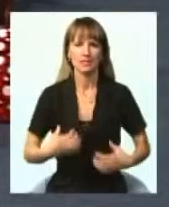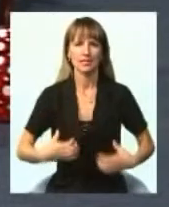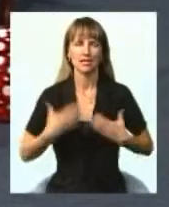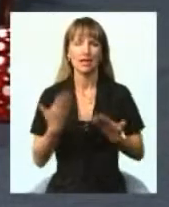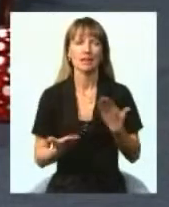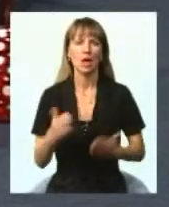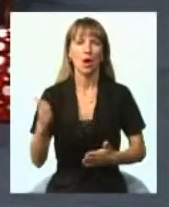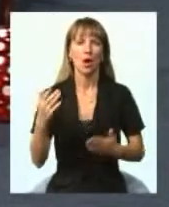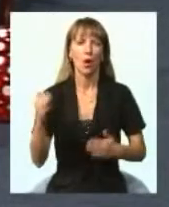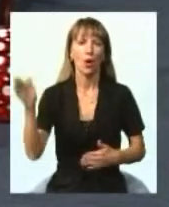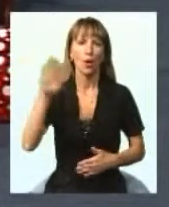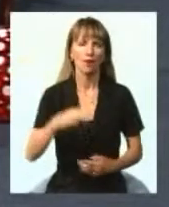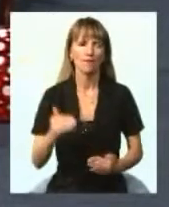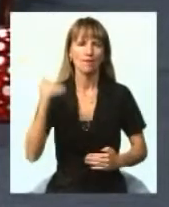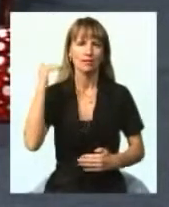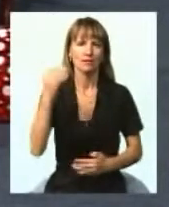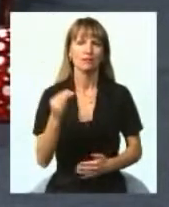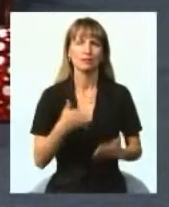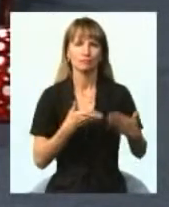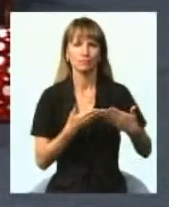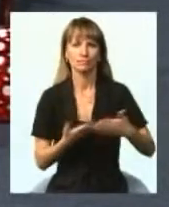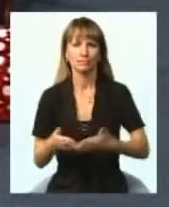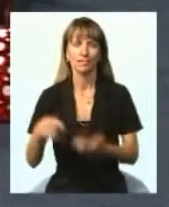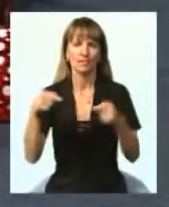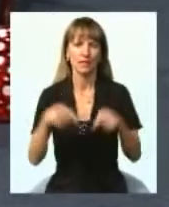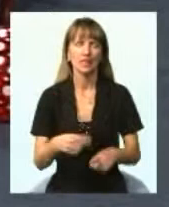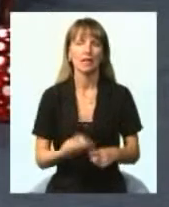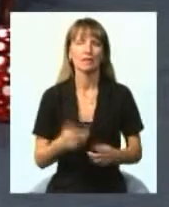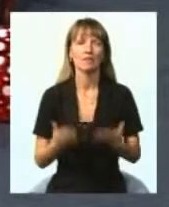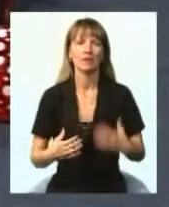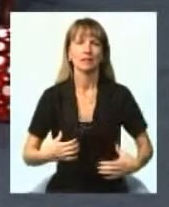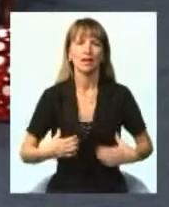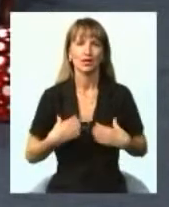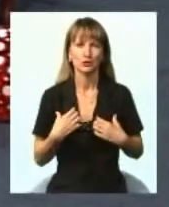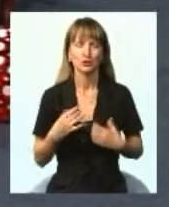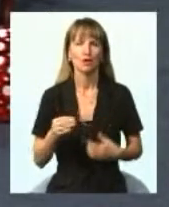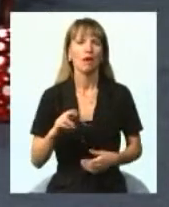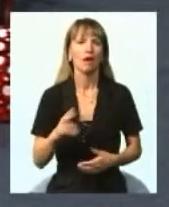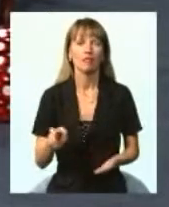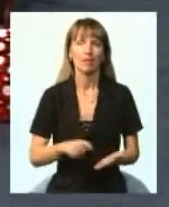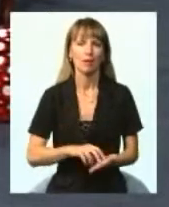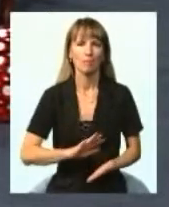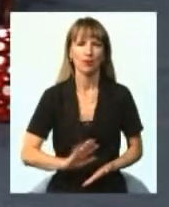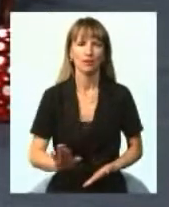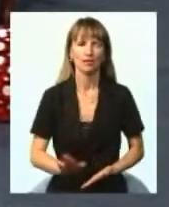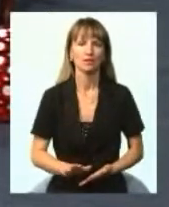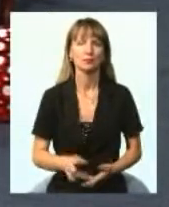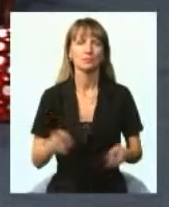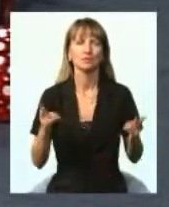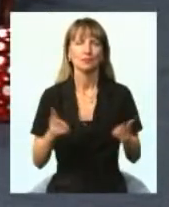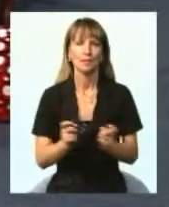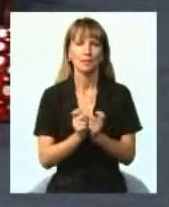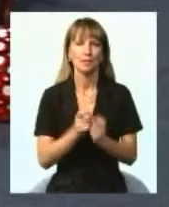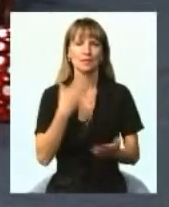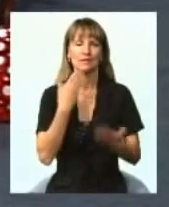дуже-дуже велетенська, і ти спускаєшся на цьому човні вниз, це, мабуть, дуже лячно. І як не боятися? Треба